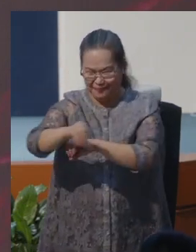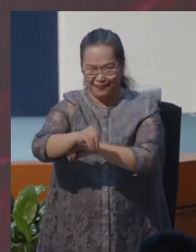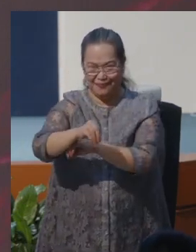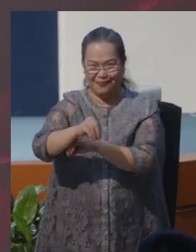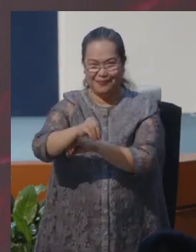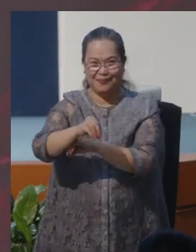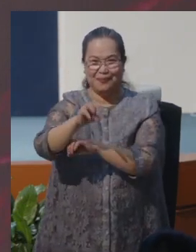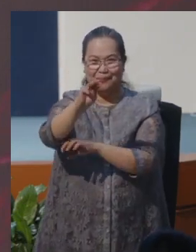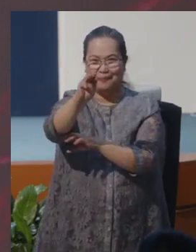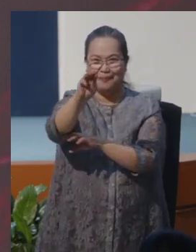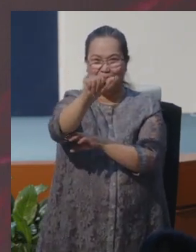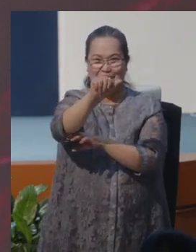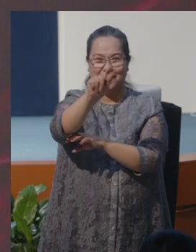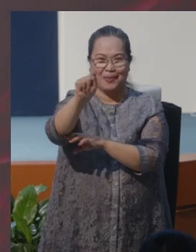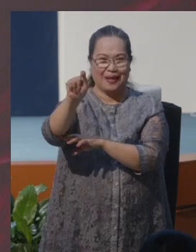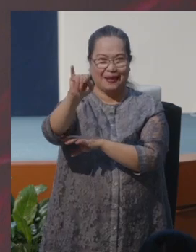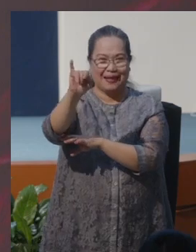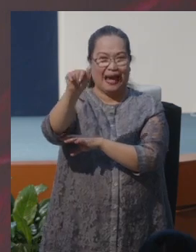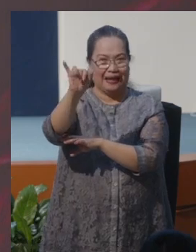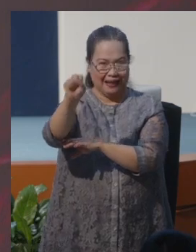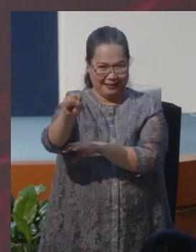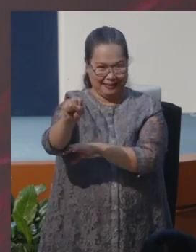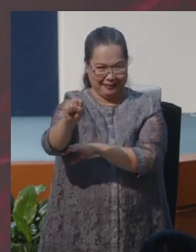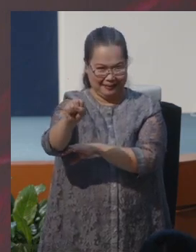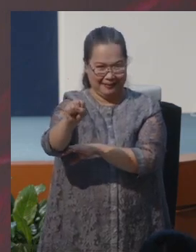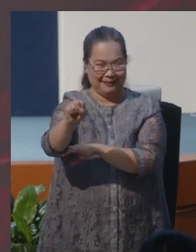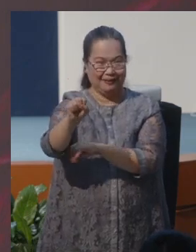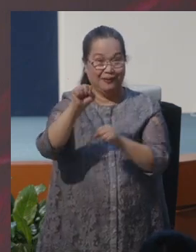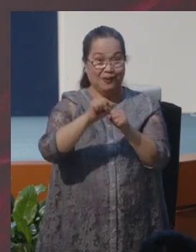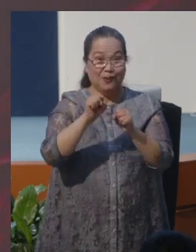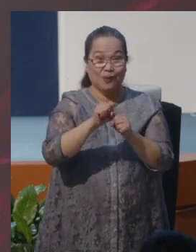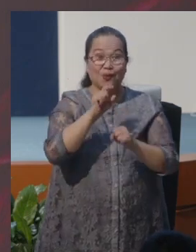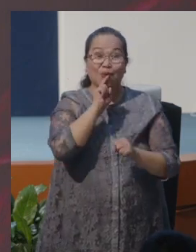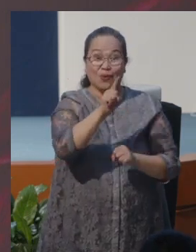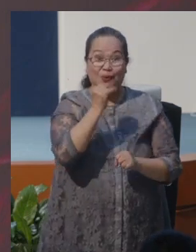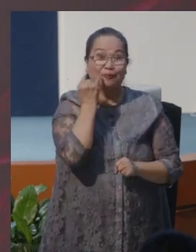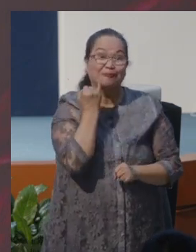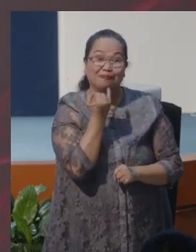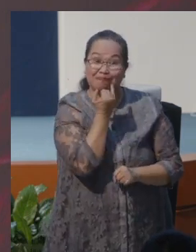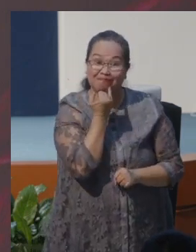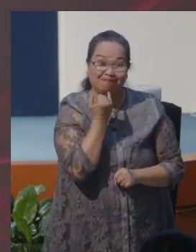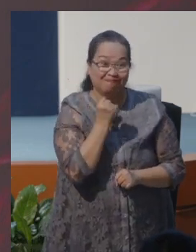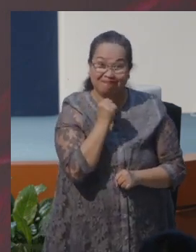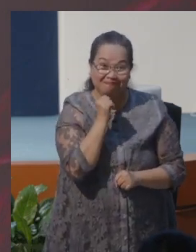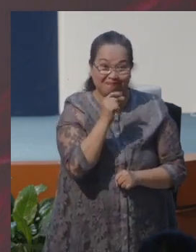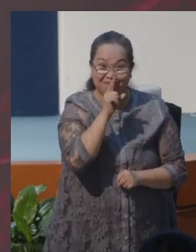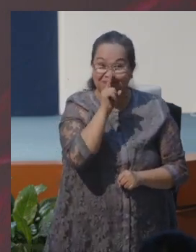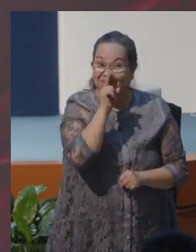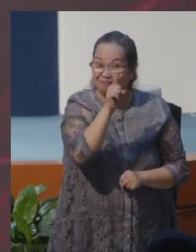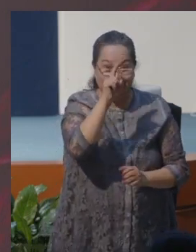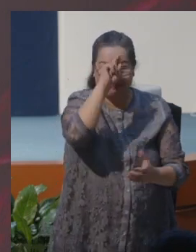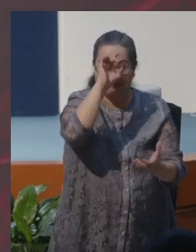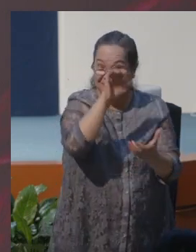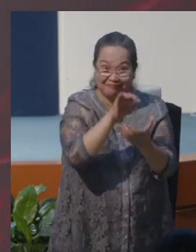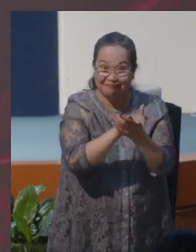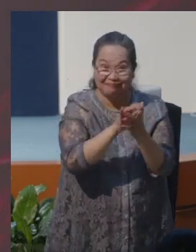its leaders were apostate, yung religious leaders ng Israel, hindi sila tunay na